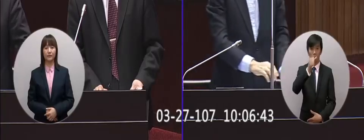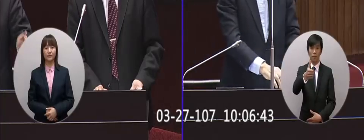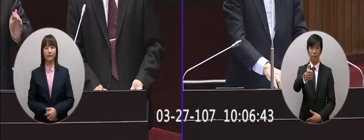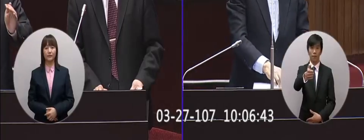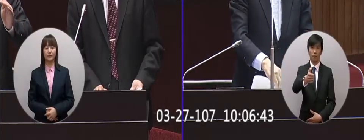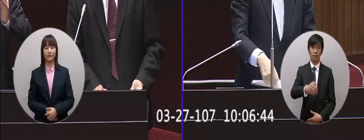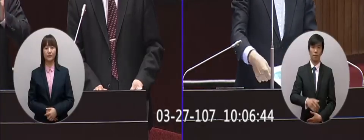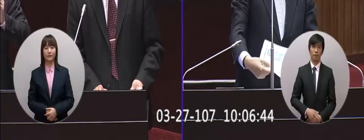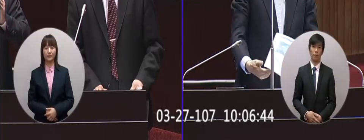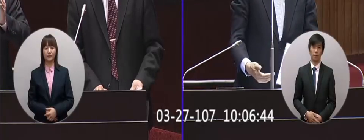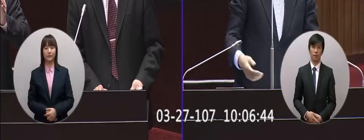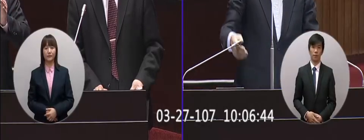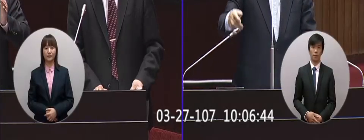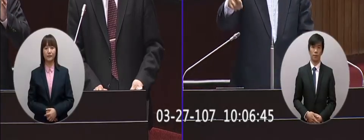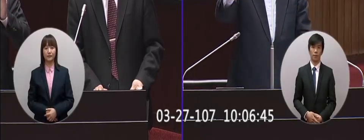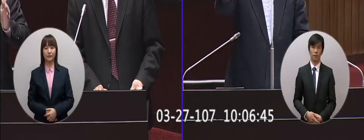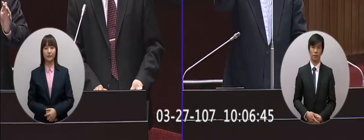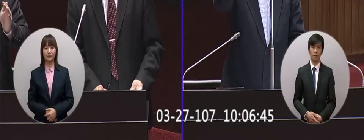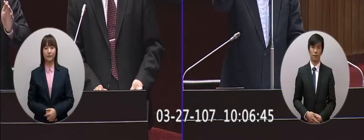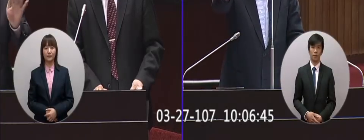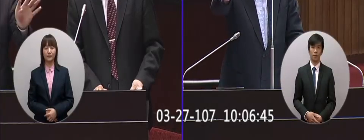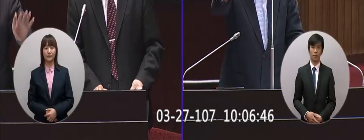谢谢。好。